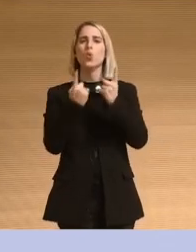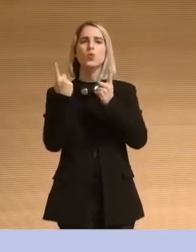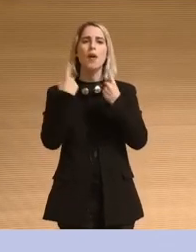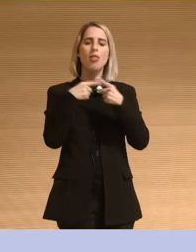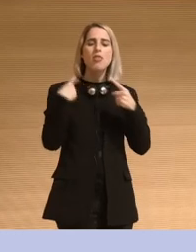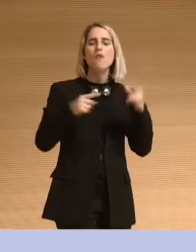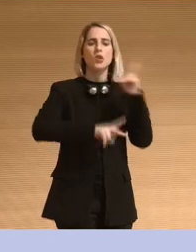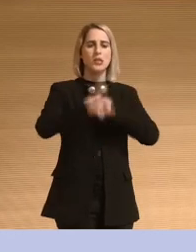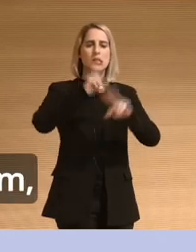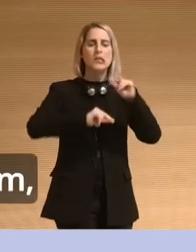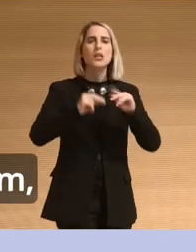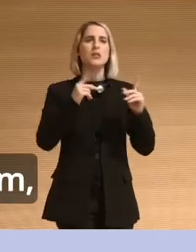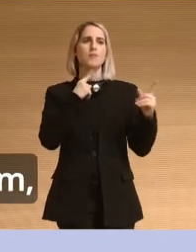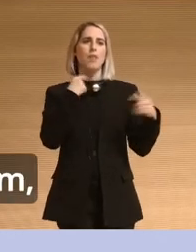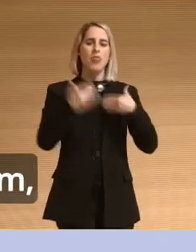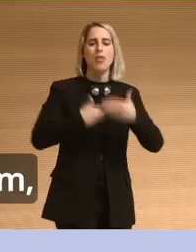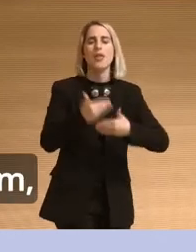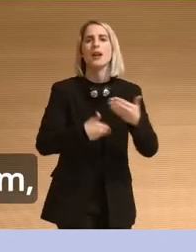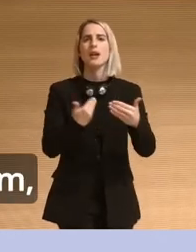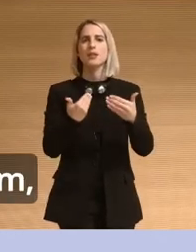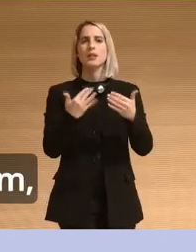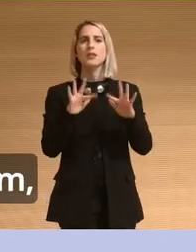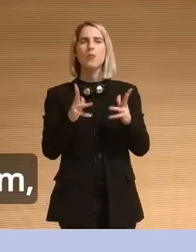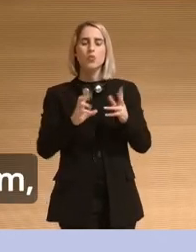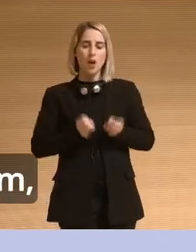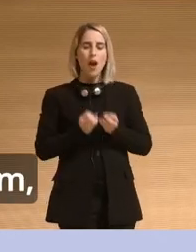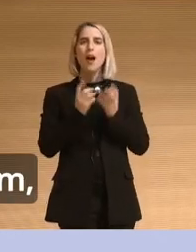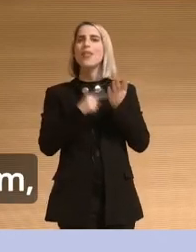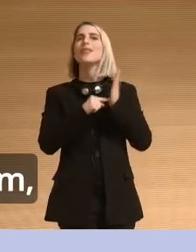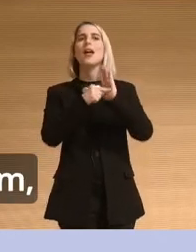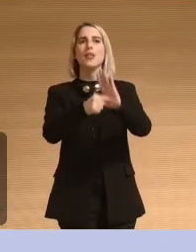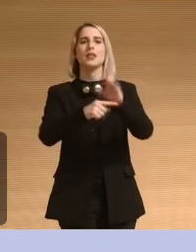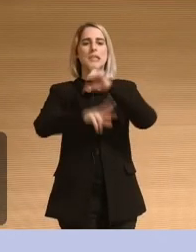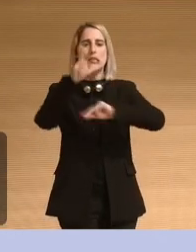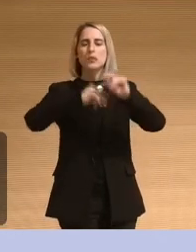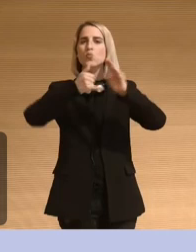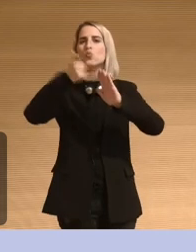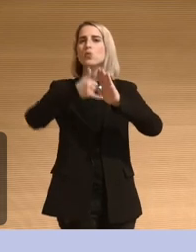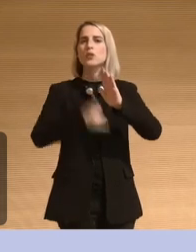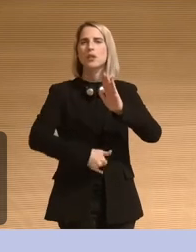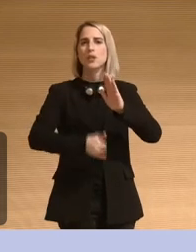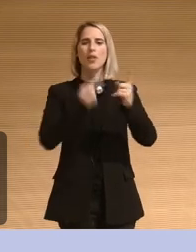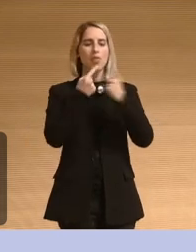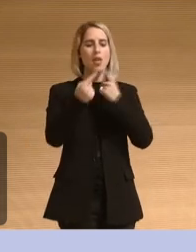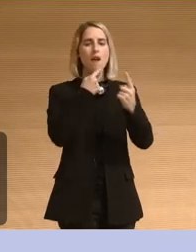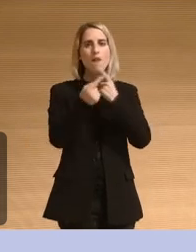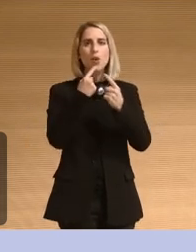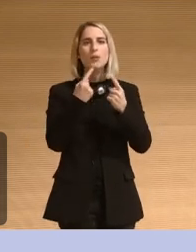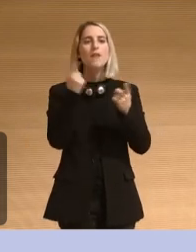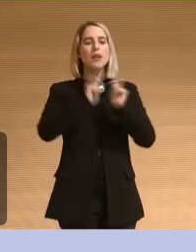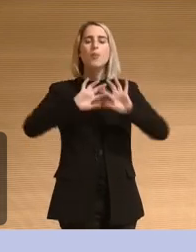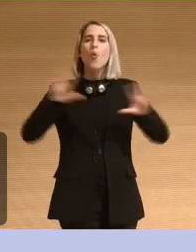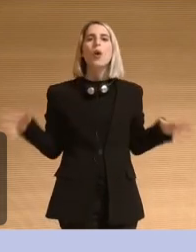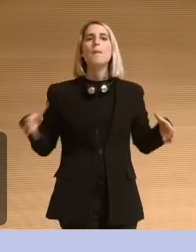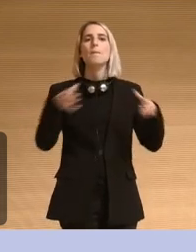και συζητήσεων και διεργασιών, στην ανάπτυξη της μεταξύ τους ουσιαστικής συζήτησης, διαβούλευσης και εν τέλει στην συνδημιουργία στο πλαίσιο